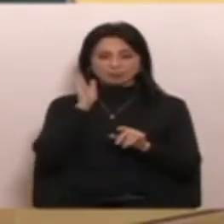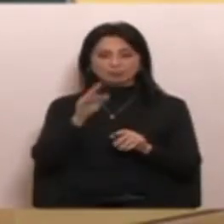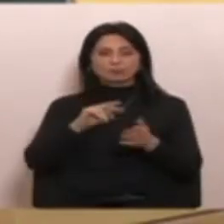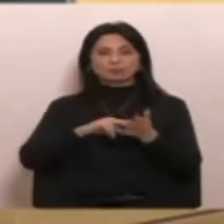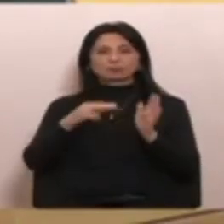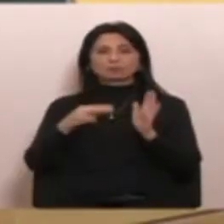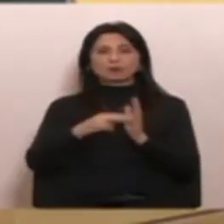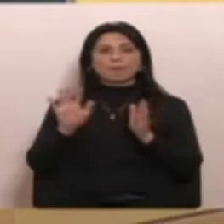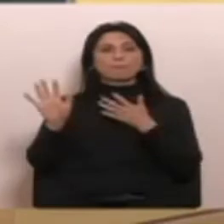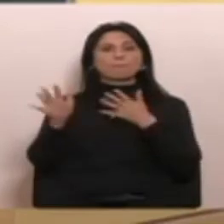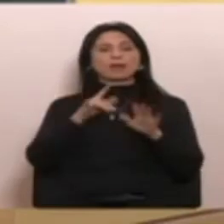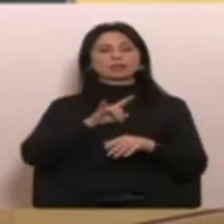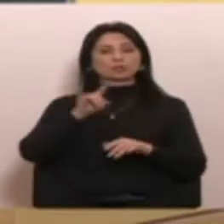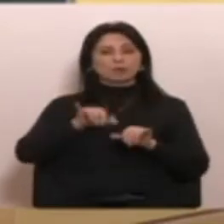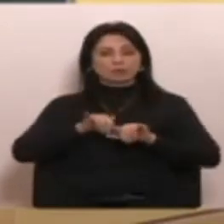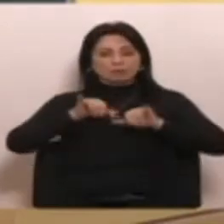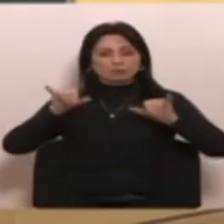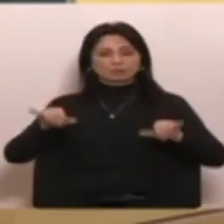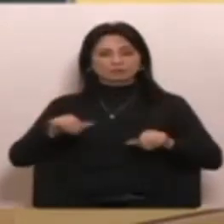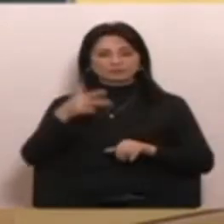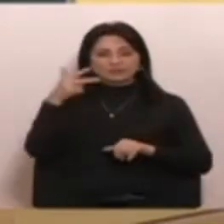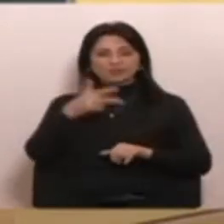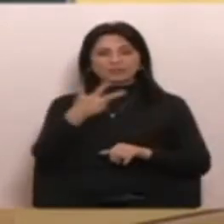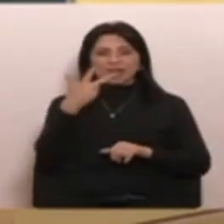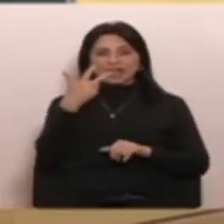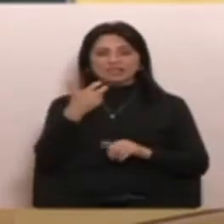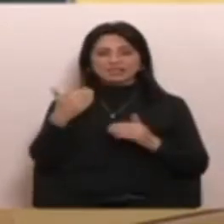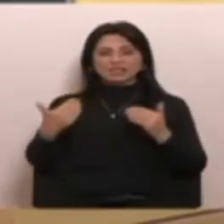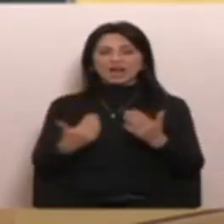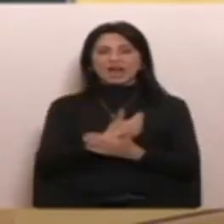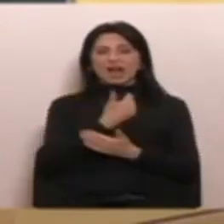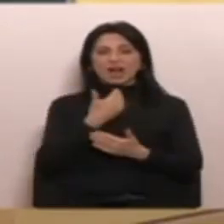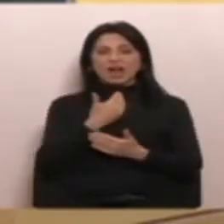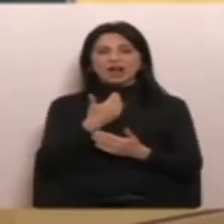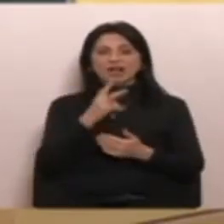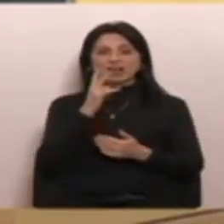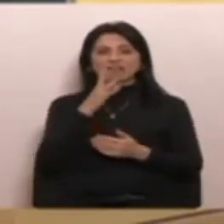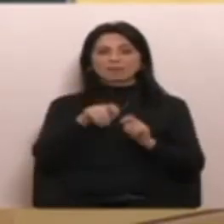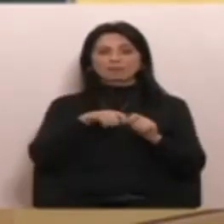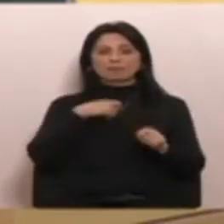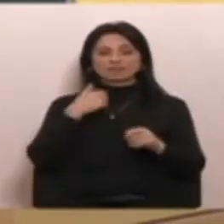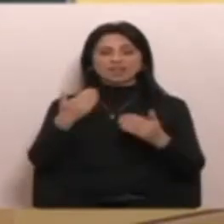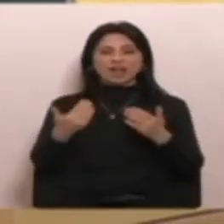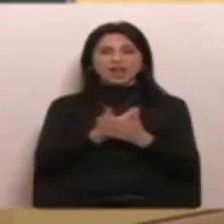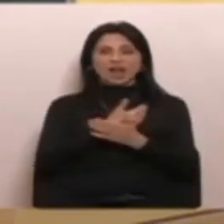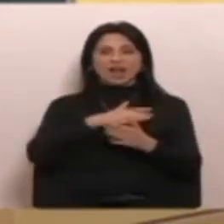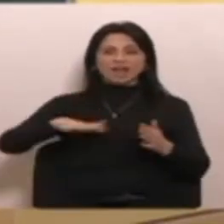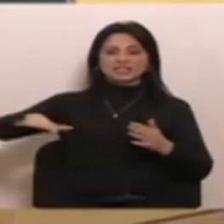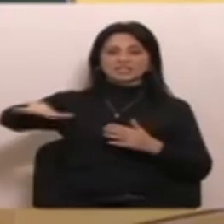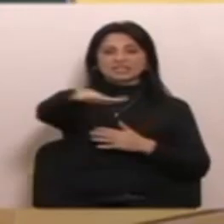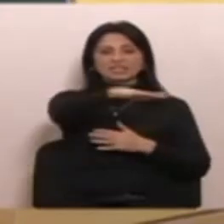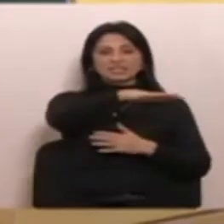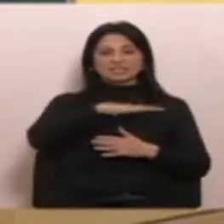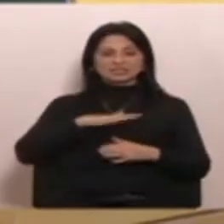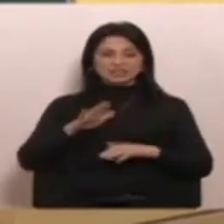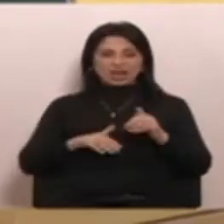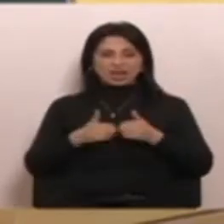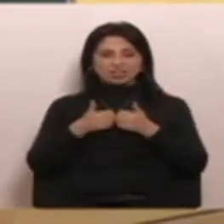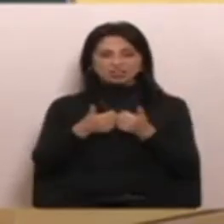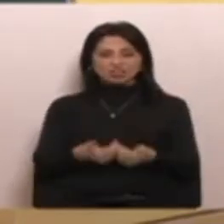ბათუმის აეროპორტის გაფართოება, ეს არის 3300 ახალი კვადრატული მეტრის ახალი სივრცე, რაც ხელს